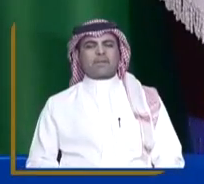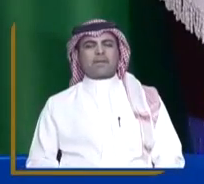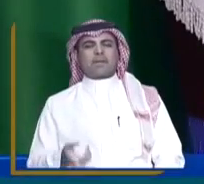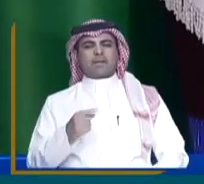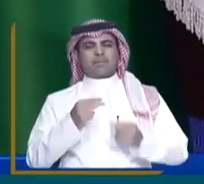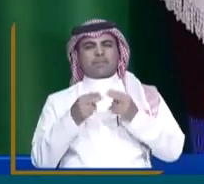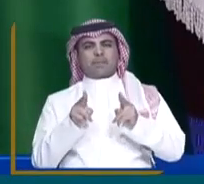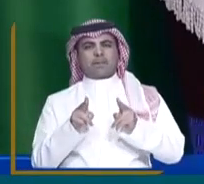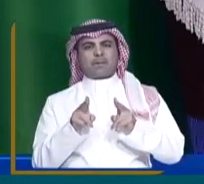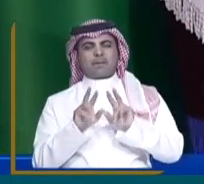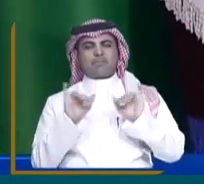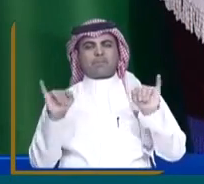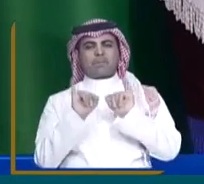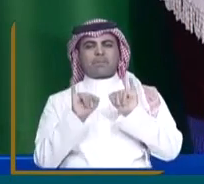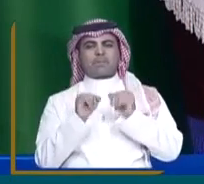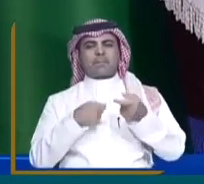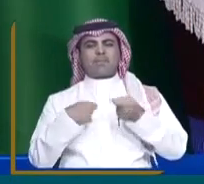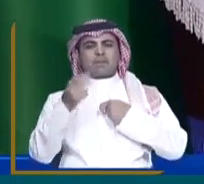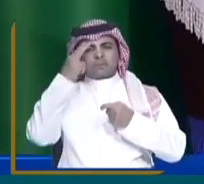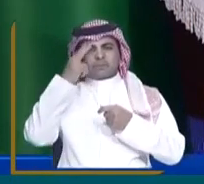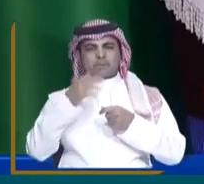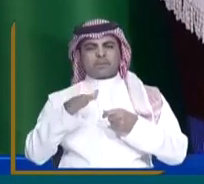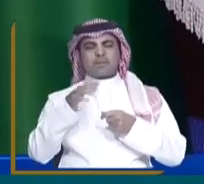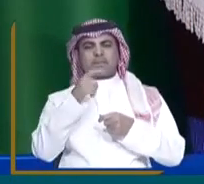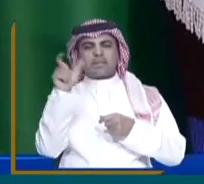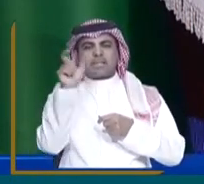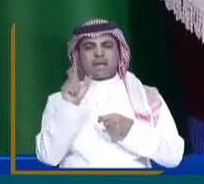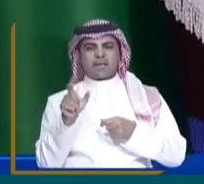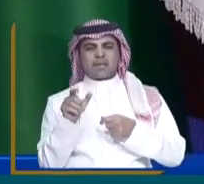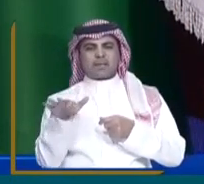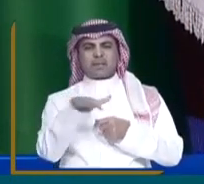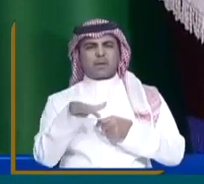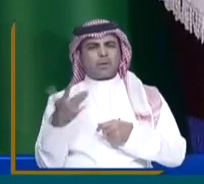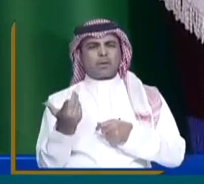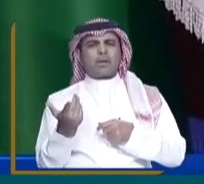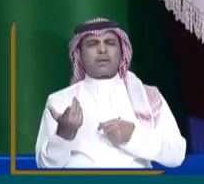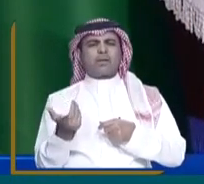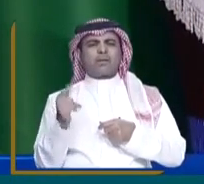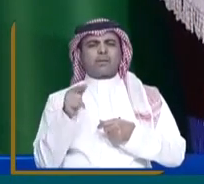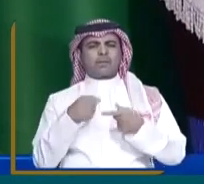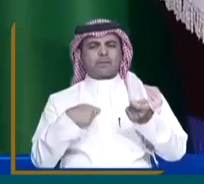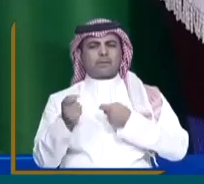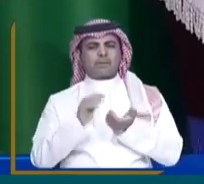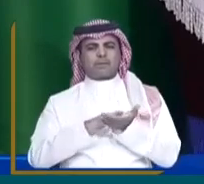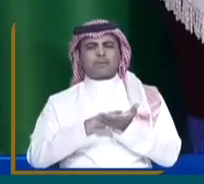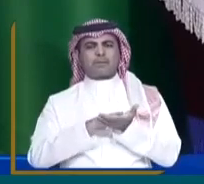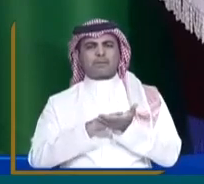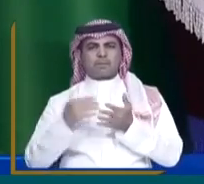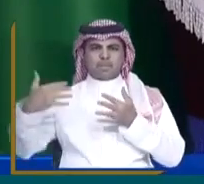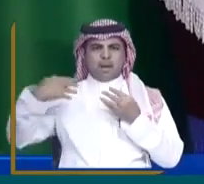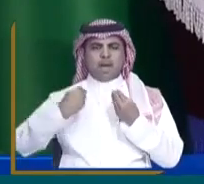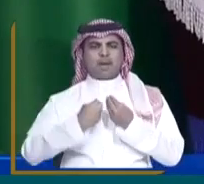انطلاق منتدى الاستثمار السعودي الايطالي والفالح يكشف عن قفزات كبيره لسوق المال تداول ودخوله